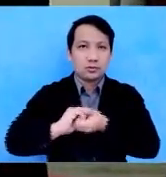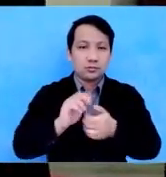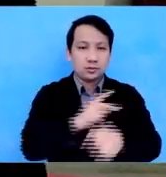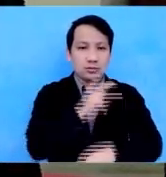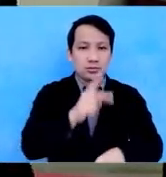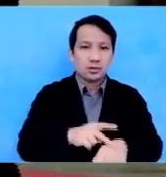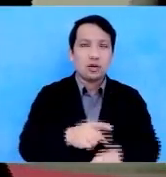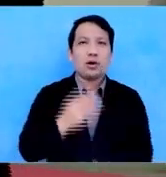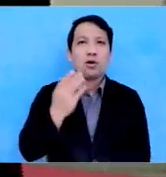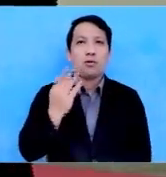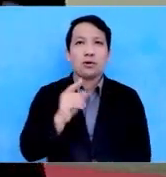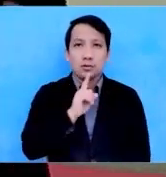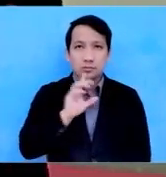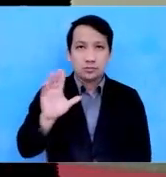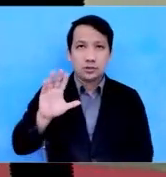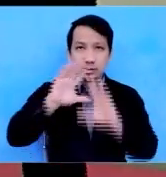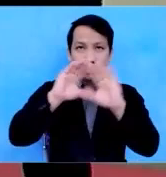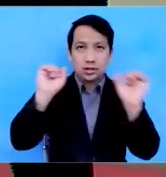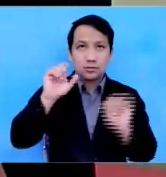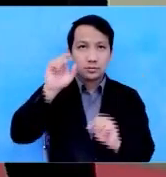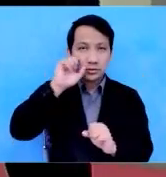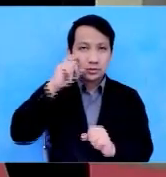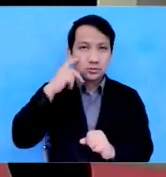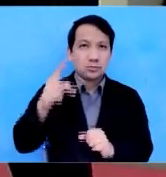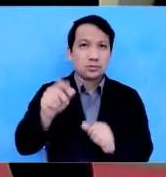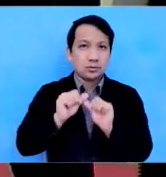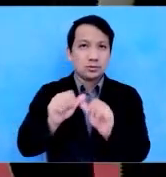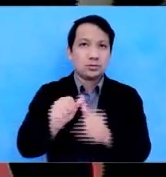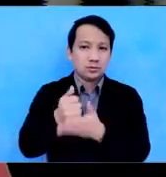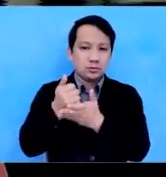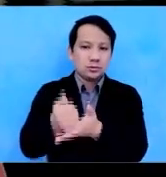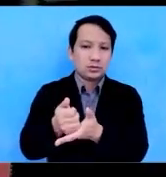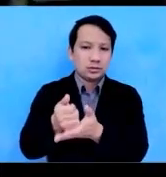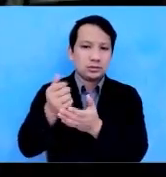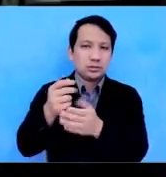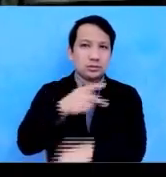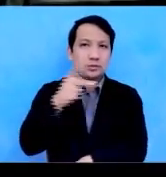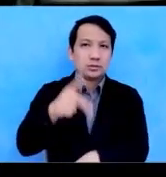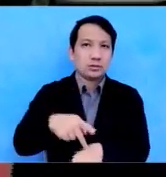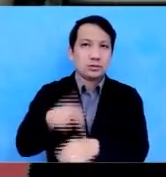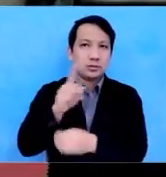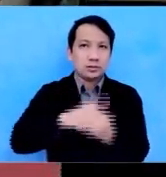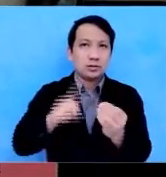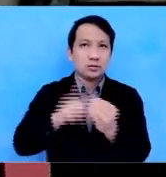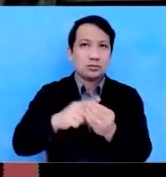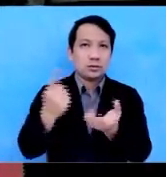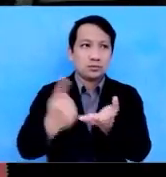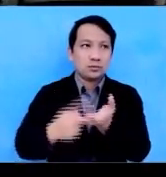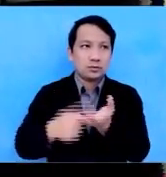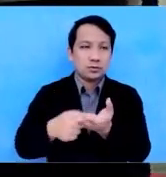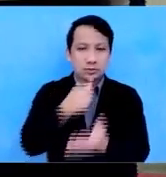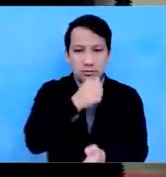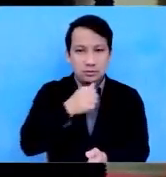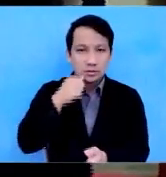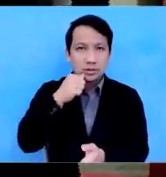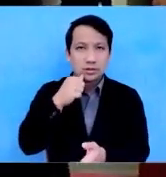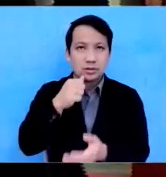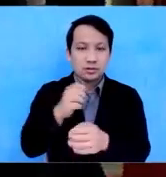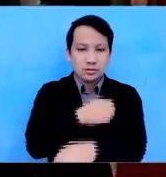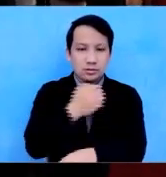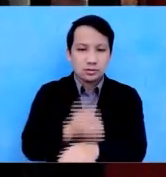Pilipinas. Nangako si President Xi Jinping na tutulungan nito ang Pilipinas, partikular na sa usapin ng agrikultura, enerhiya